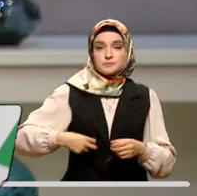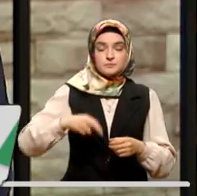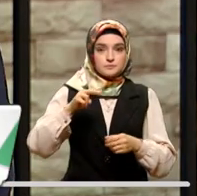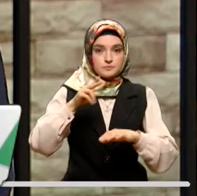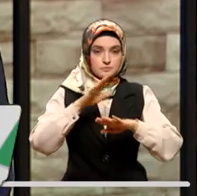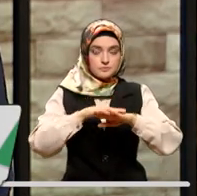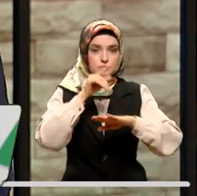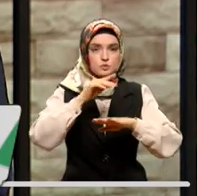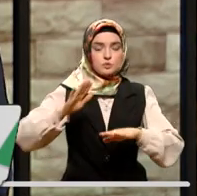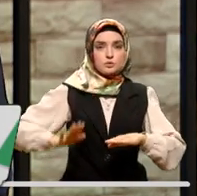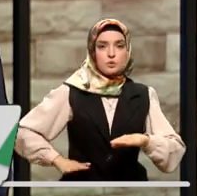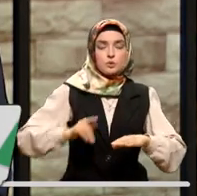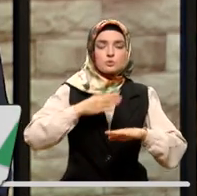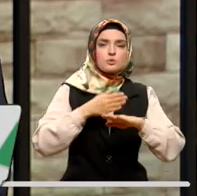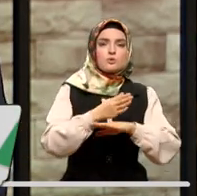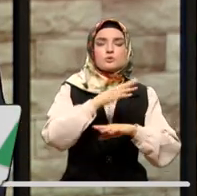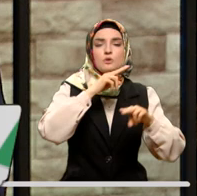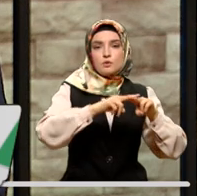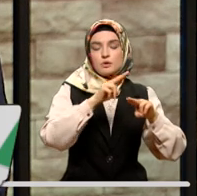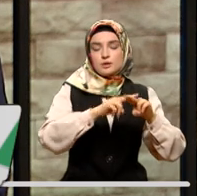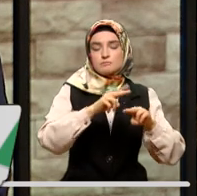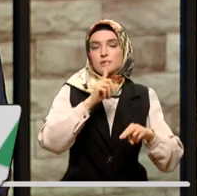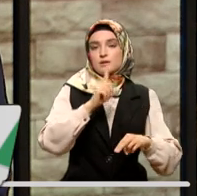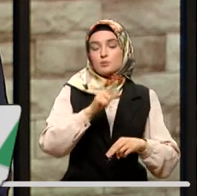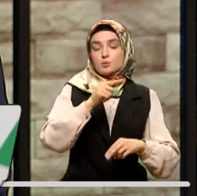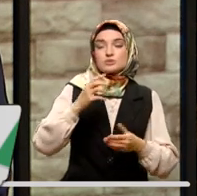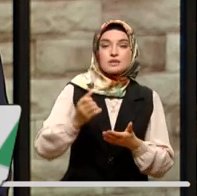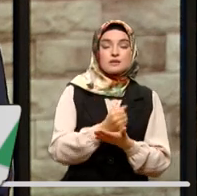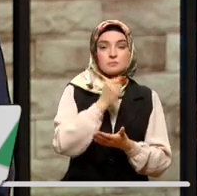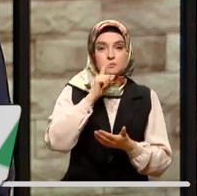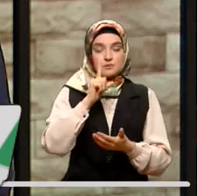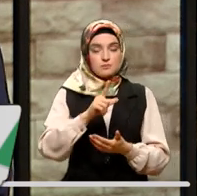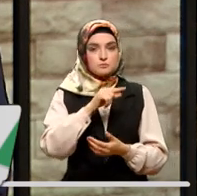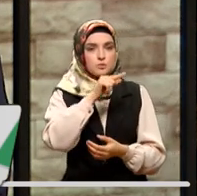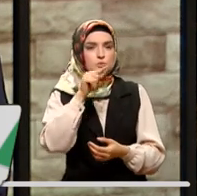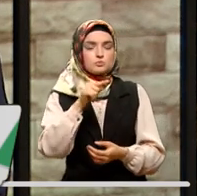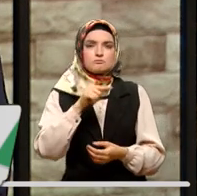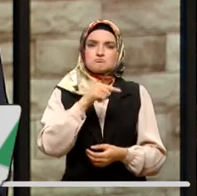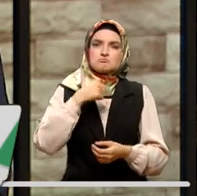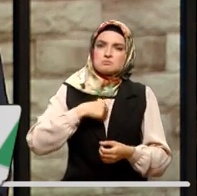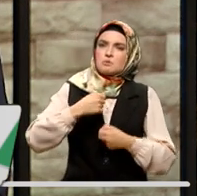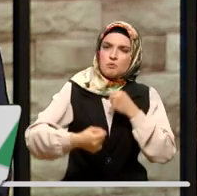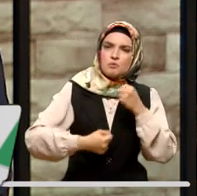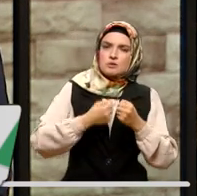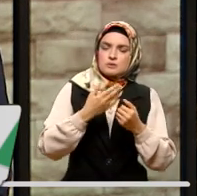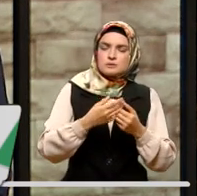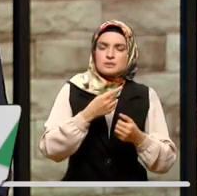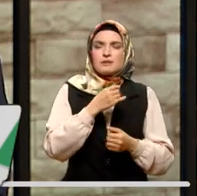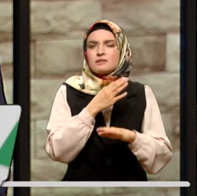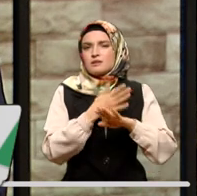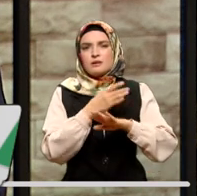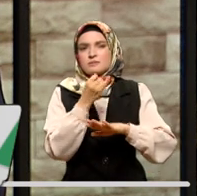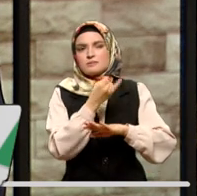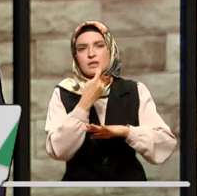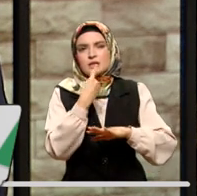onun doğrusunu öğretebilme. O çocuğu kazanabilme. O çocuğu biz de kovalayabiliriz. Yani niye alay ettin diyebiliriz ama